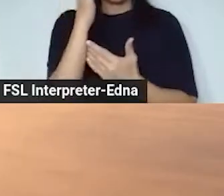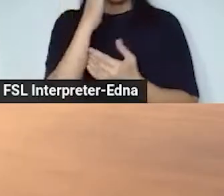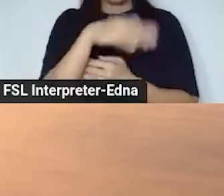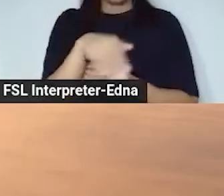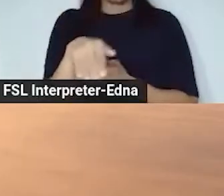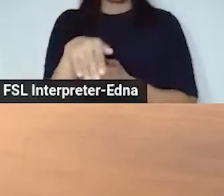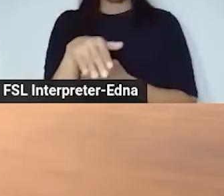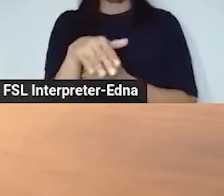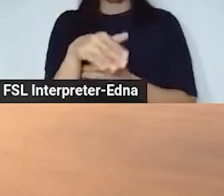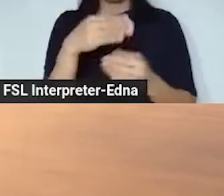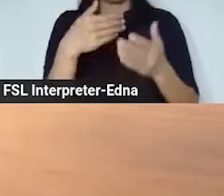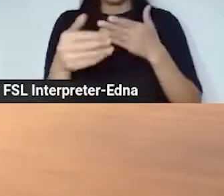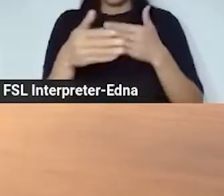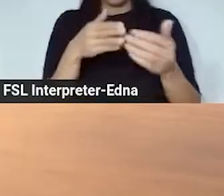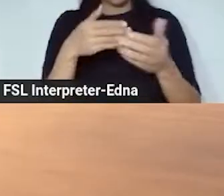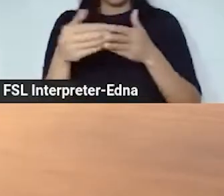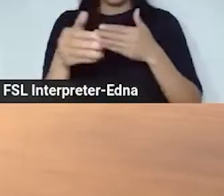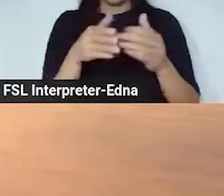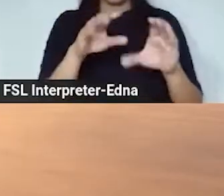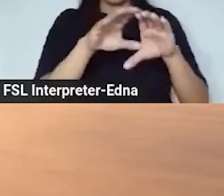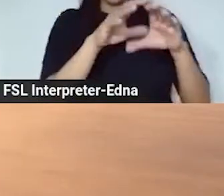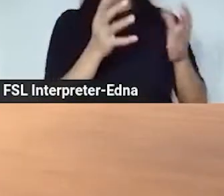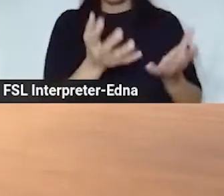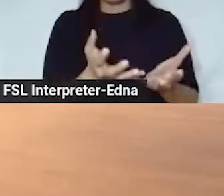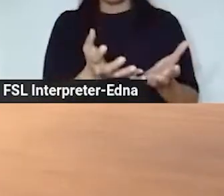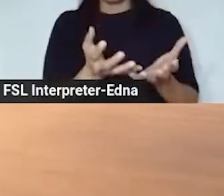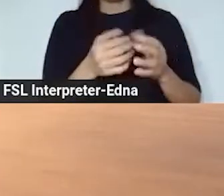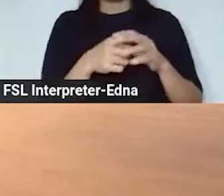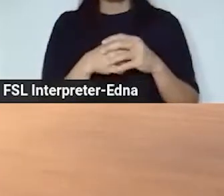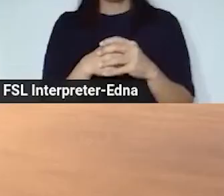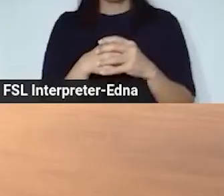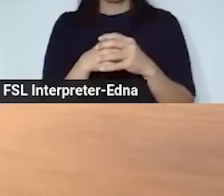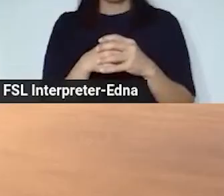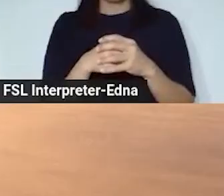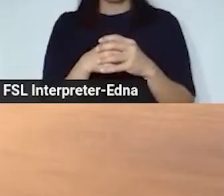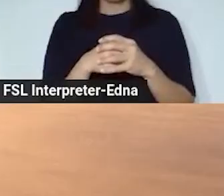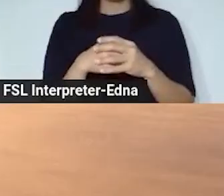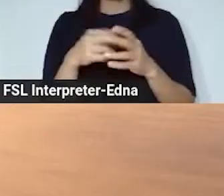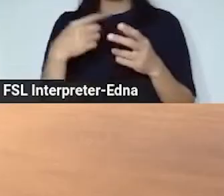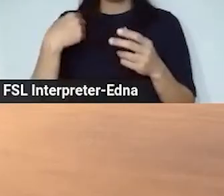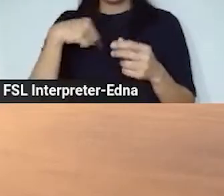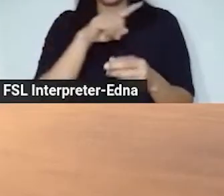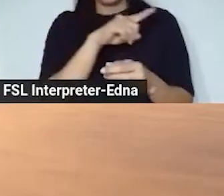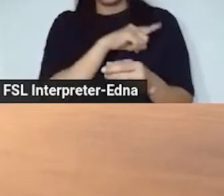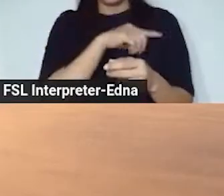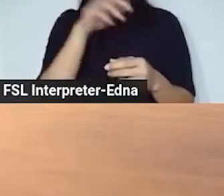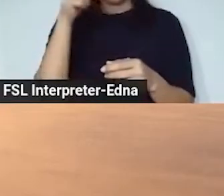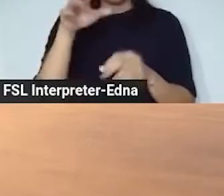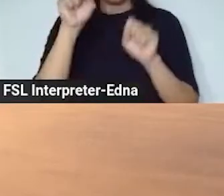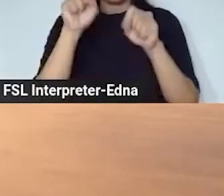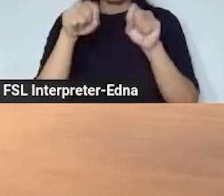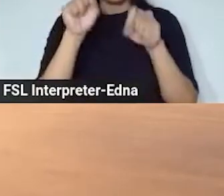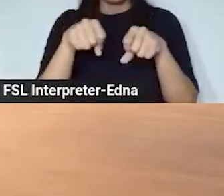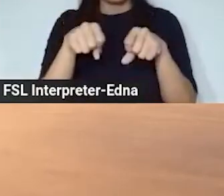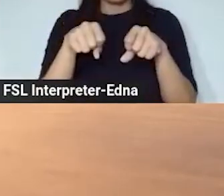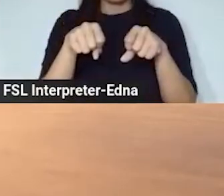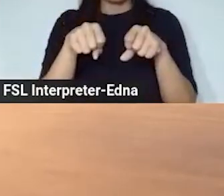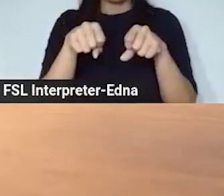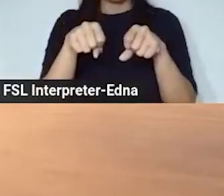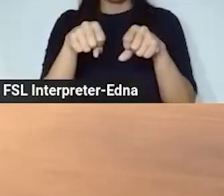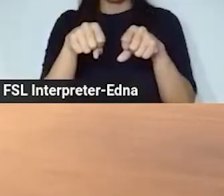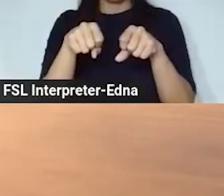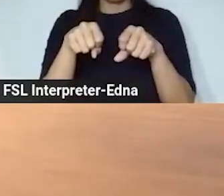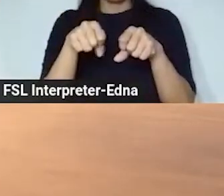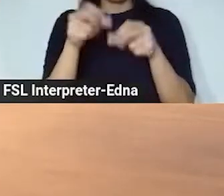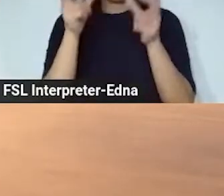hapon, at kung nasan man kayong dako ng daigdig. Yes po, kami po ang God is Able at kami po ay